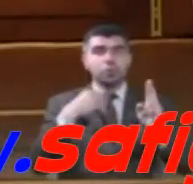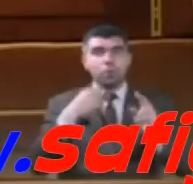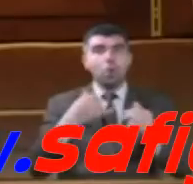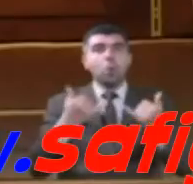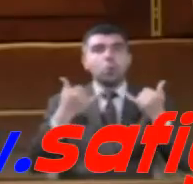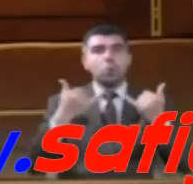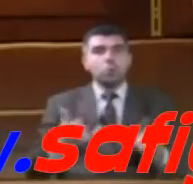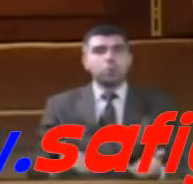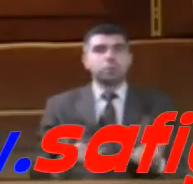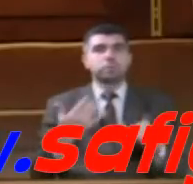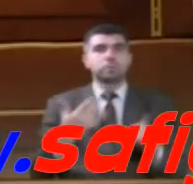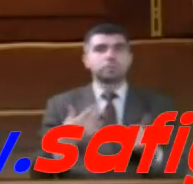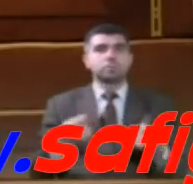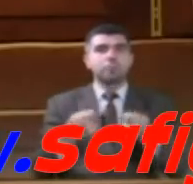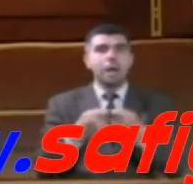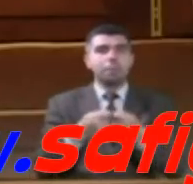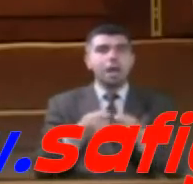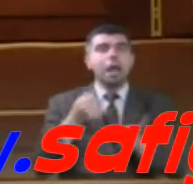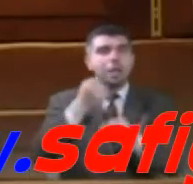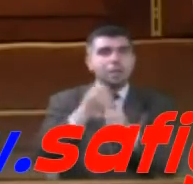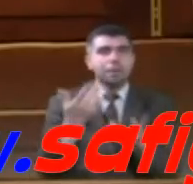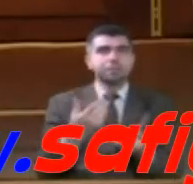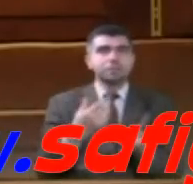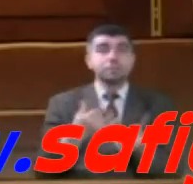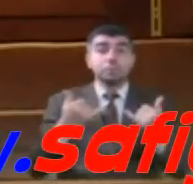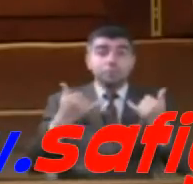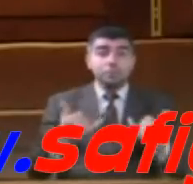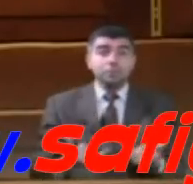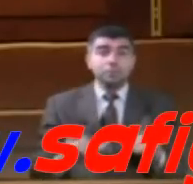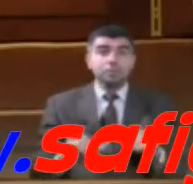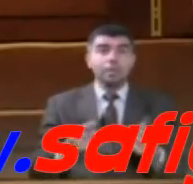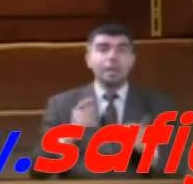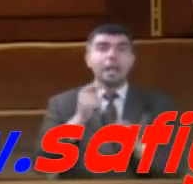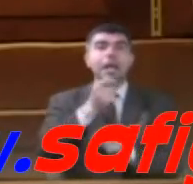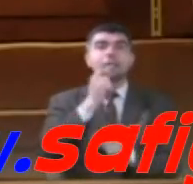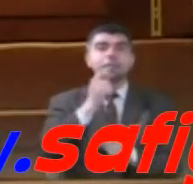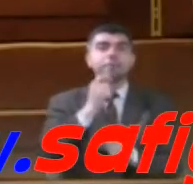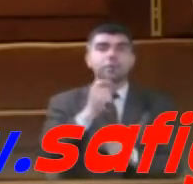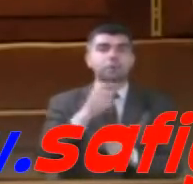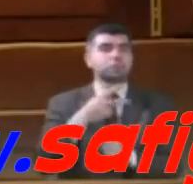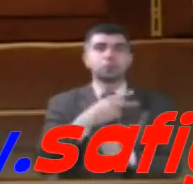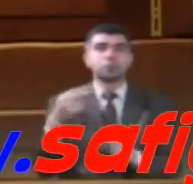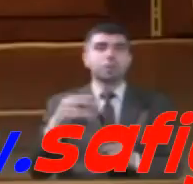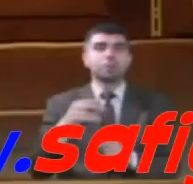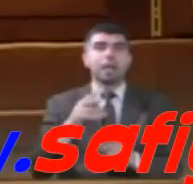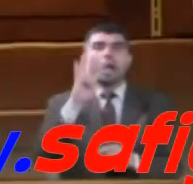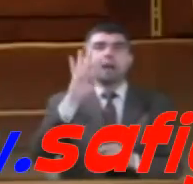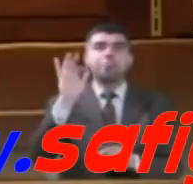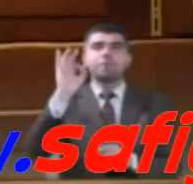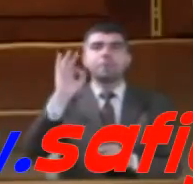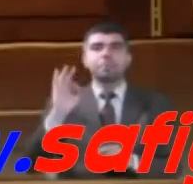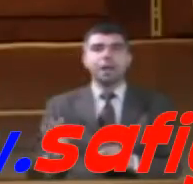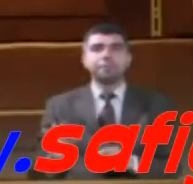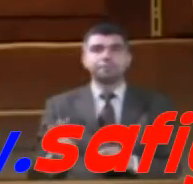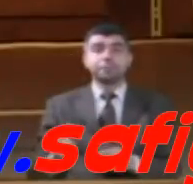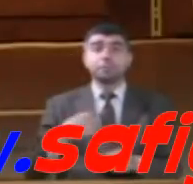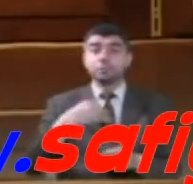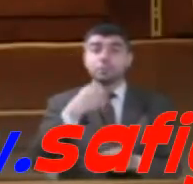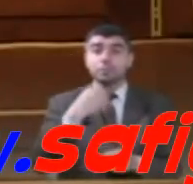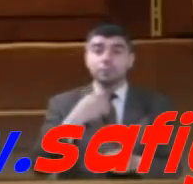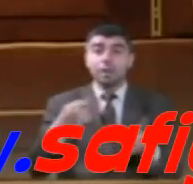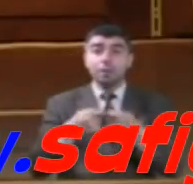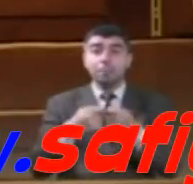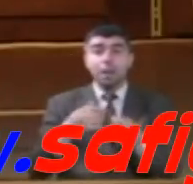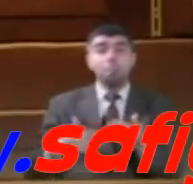يكون شغال. لحد الساعة الإحصائيات اللي كنت وصلوا بها أن يلا وصلنا 40%، وتخوفنا